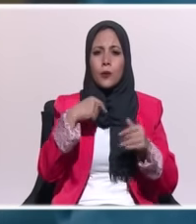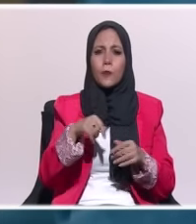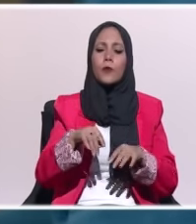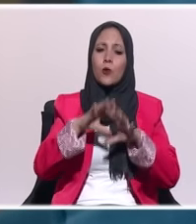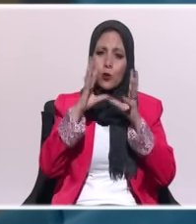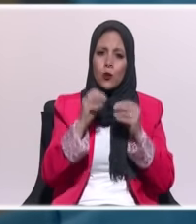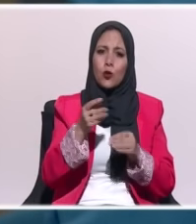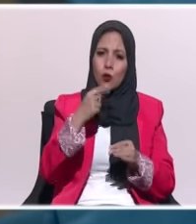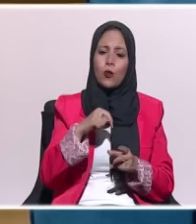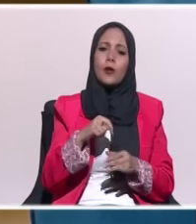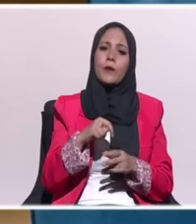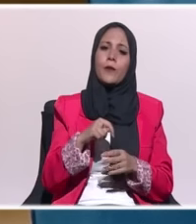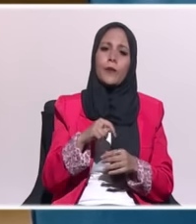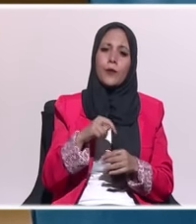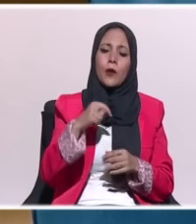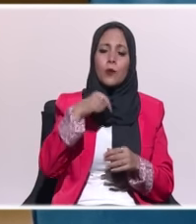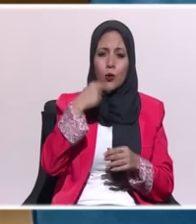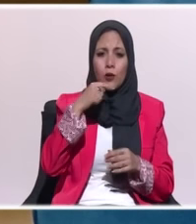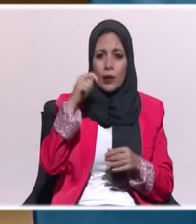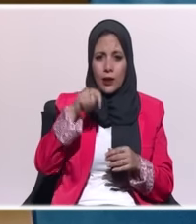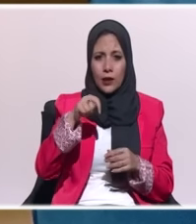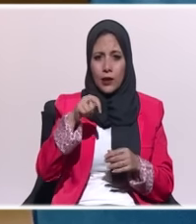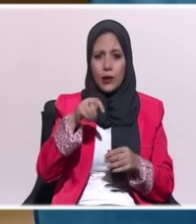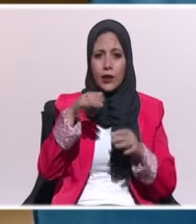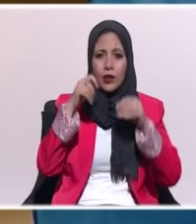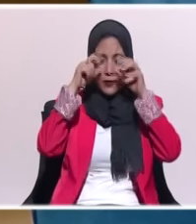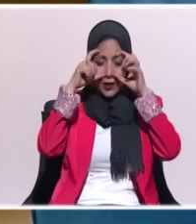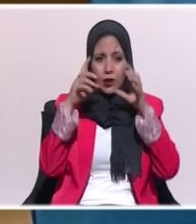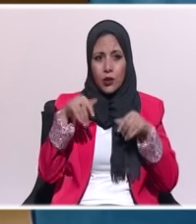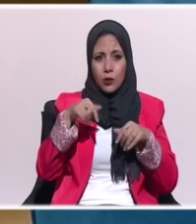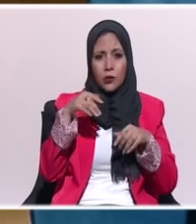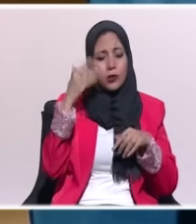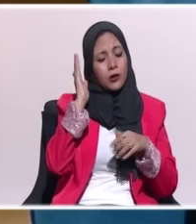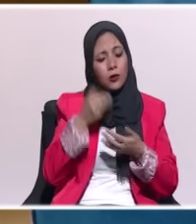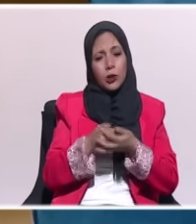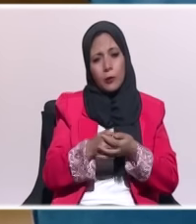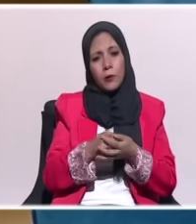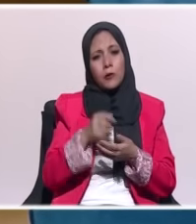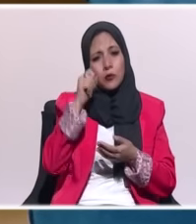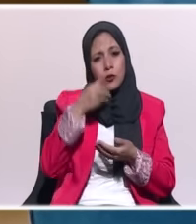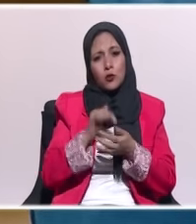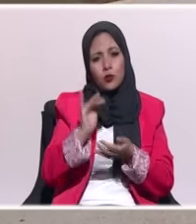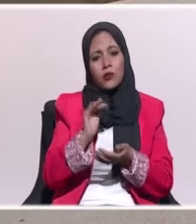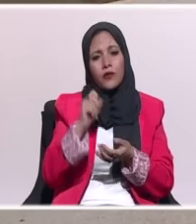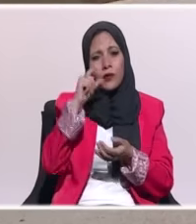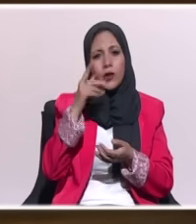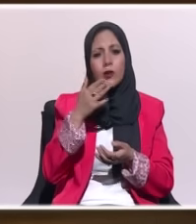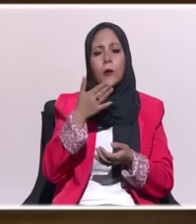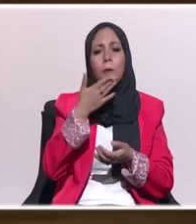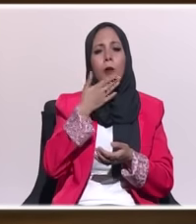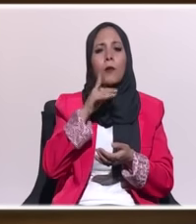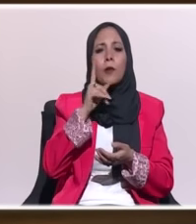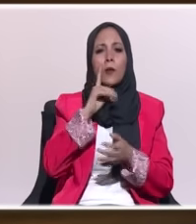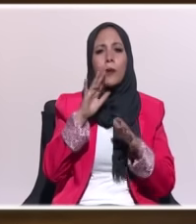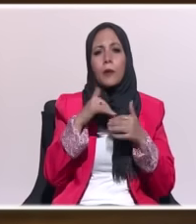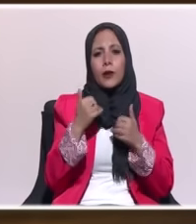الحكاية أنا لما طلعت وفتحت عيني في الدنيا، فتحت عيني على والدتي دي، والدة الله يرحمه. عرفيني من نفسك